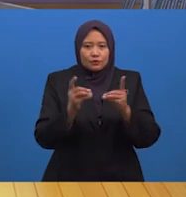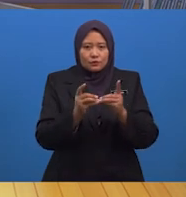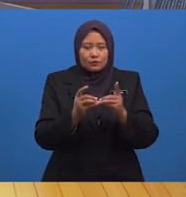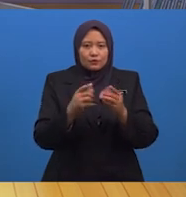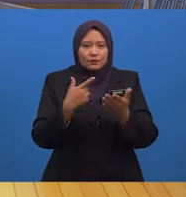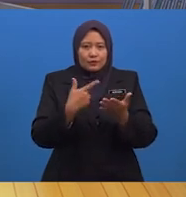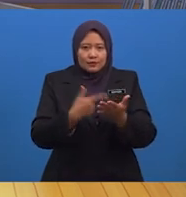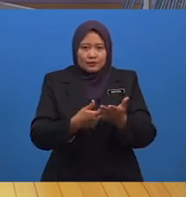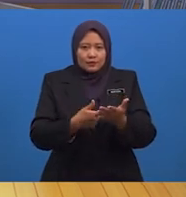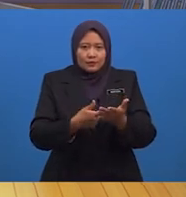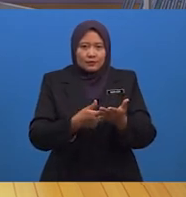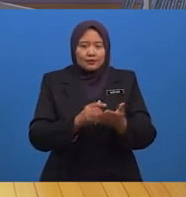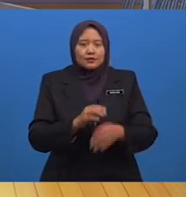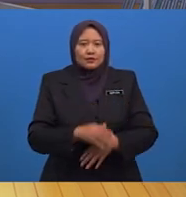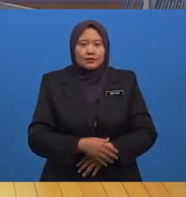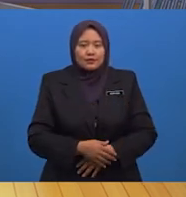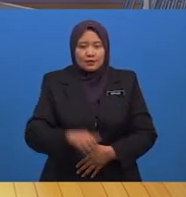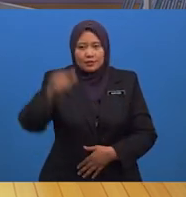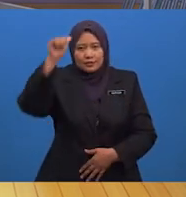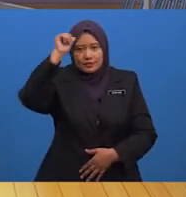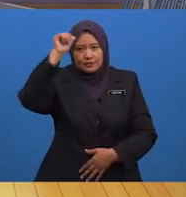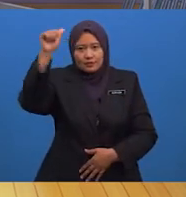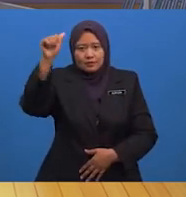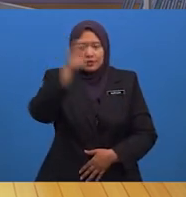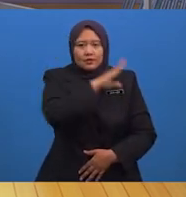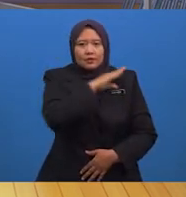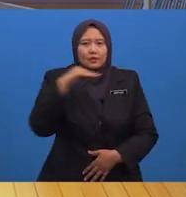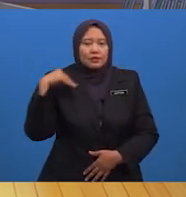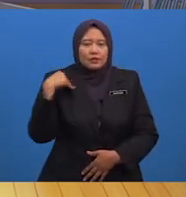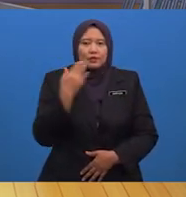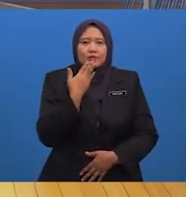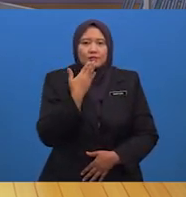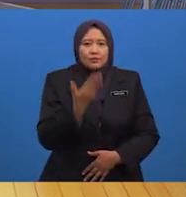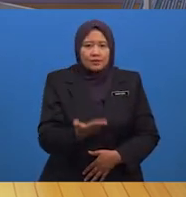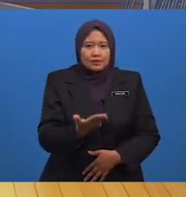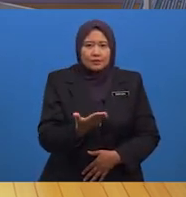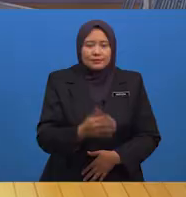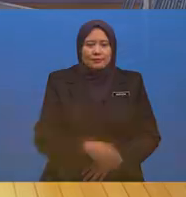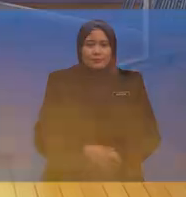seterusnya. Assalamualaikum dan terima kasih.